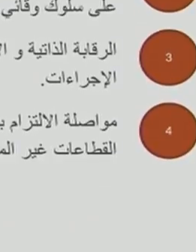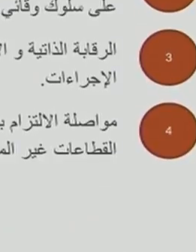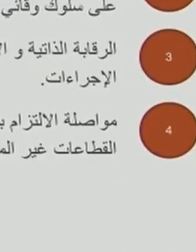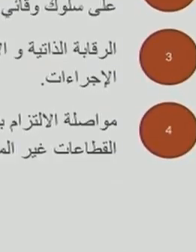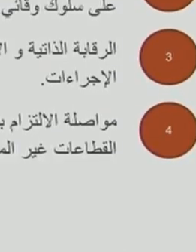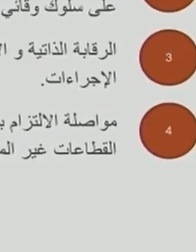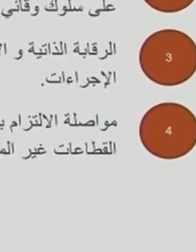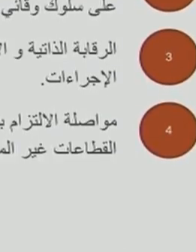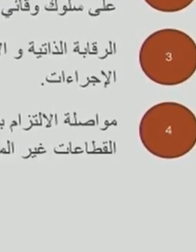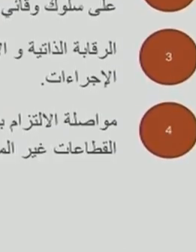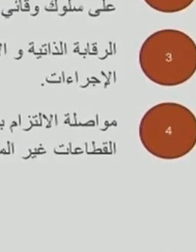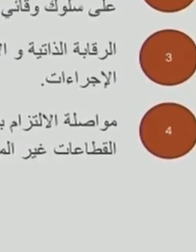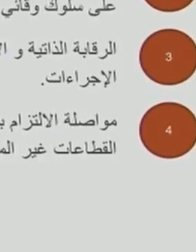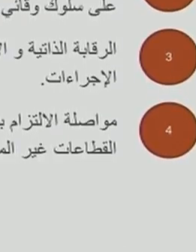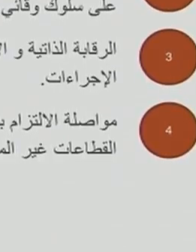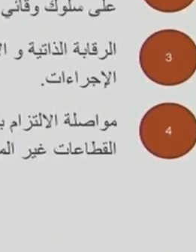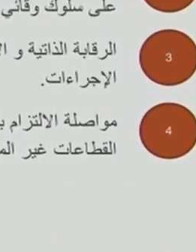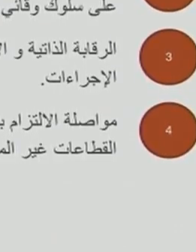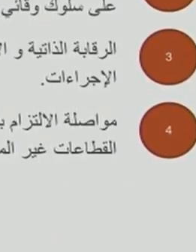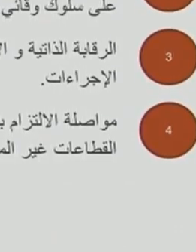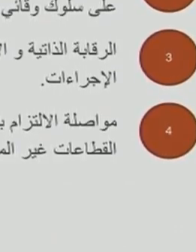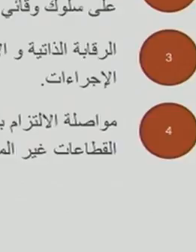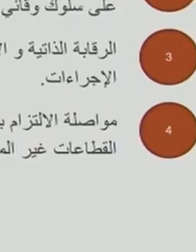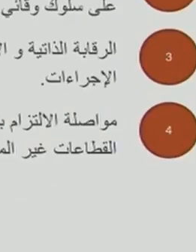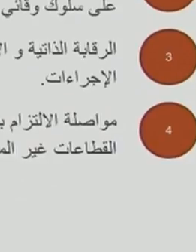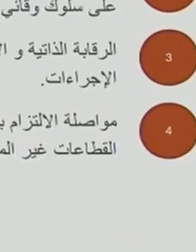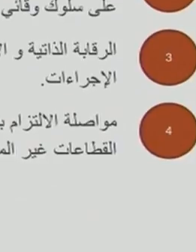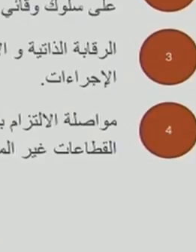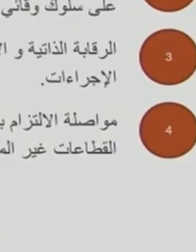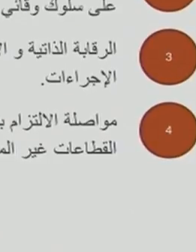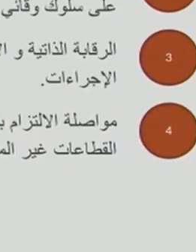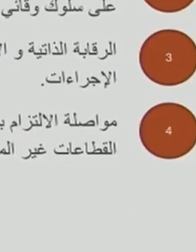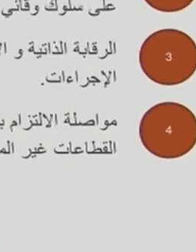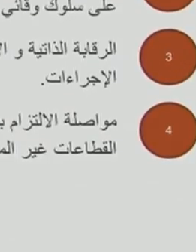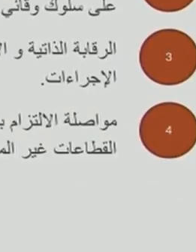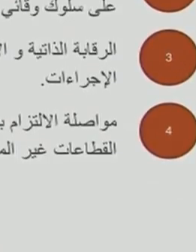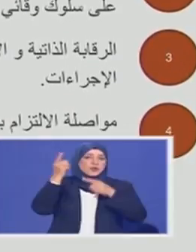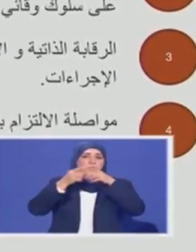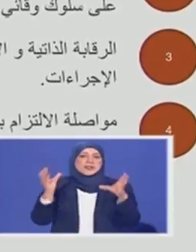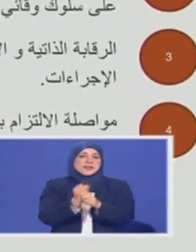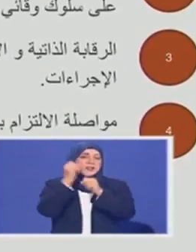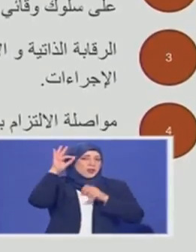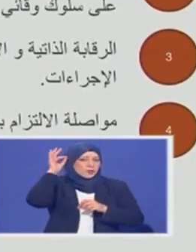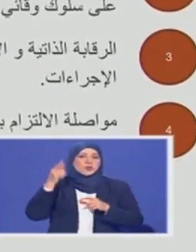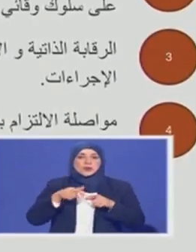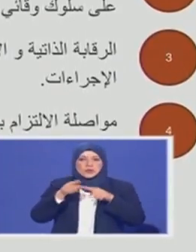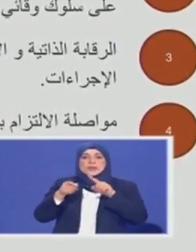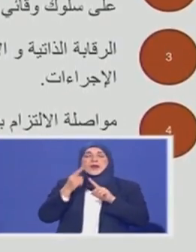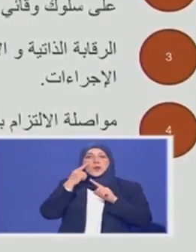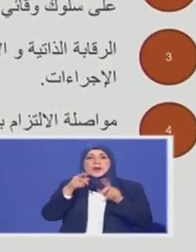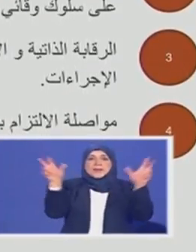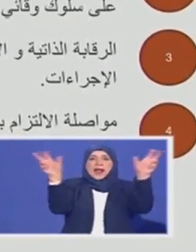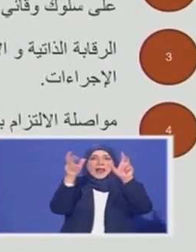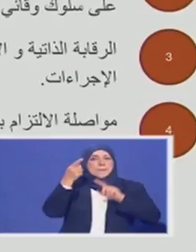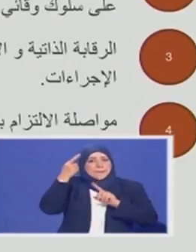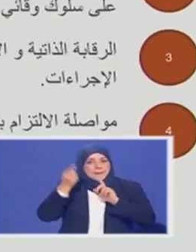المنظماتنا الوطنيه مع المجتمع المدني مع كل الاطراف وكما قلنا الاعلام اليوم عنده دور هام